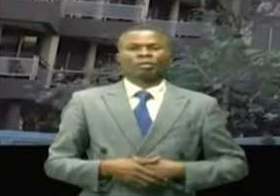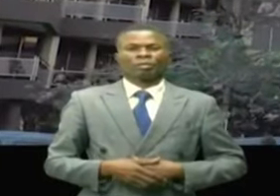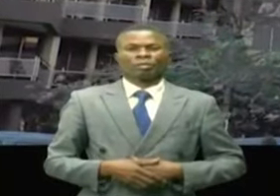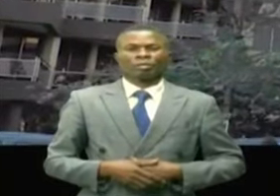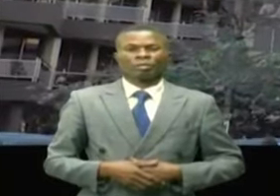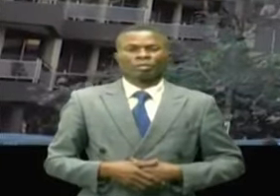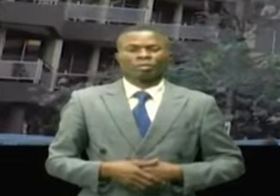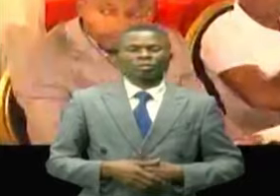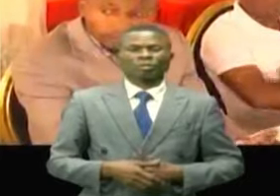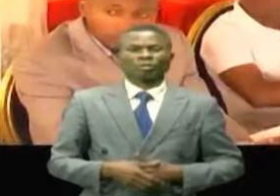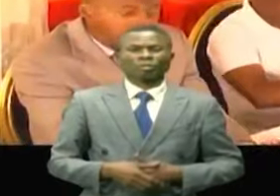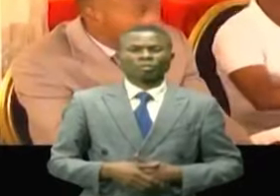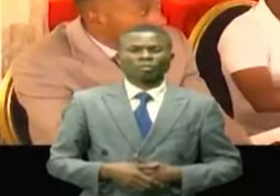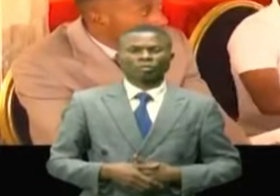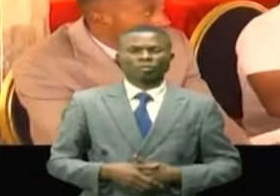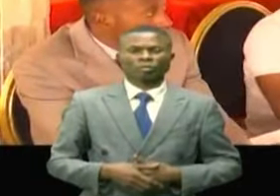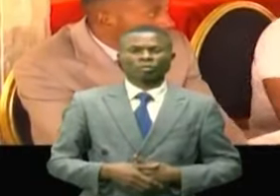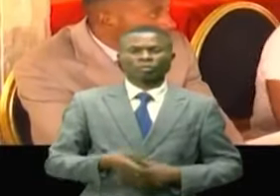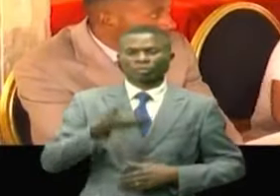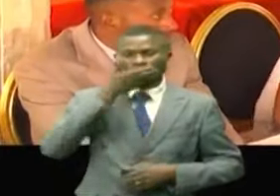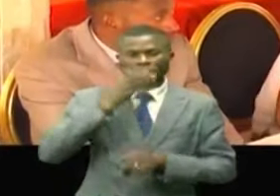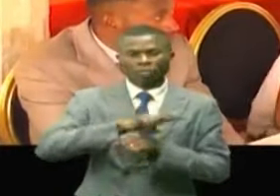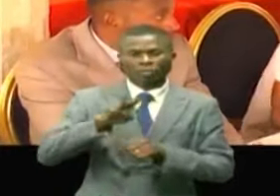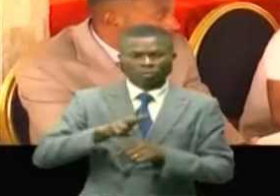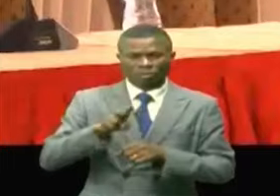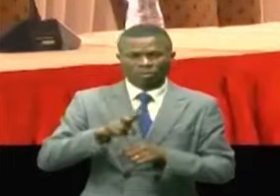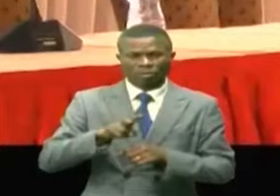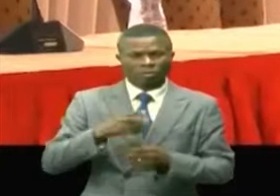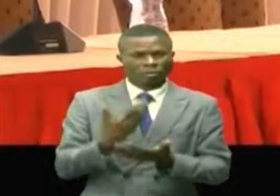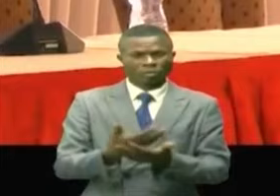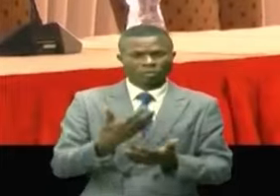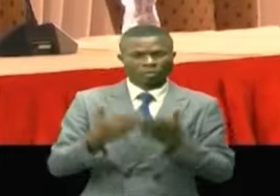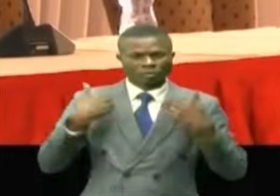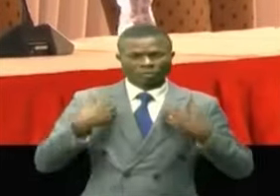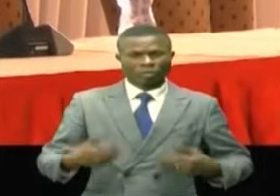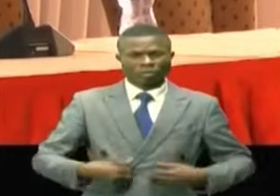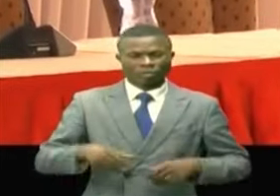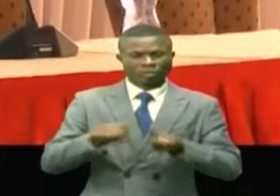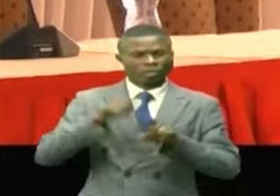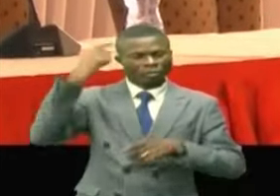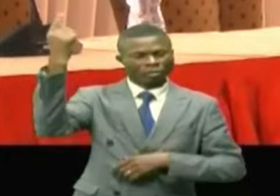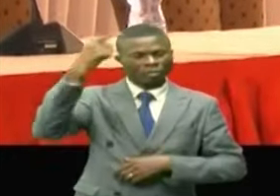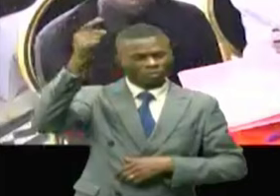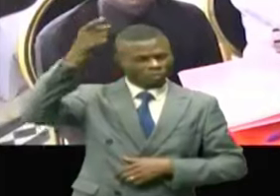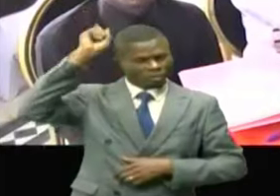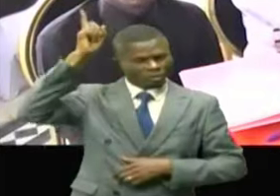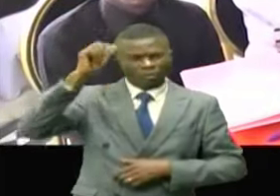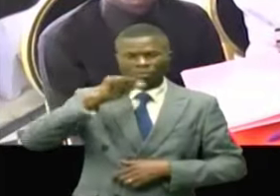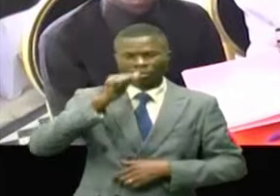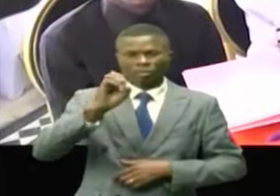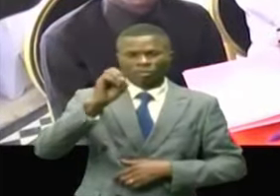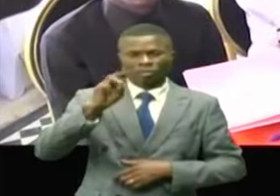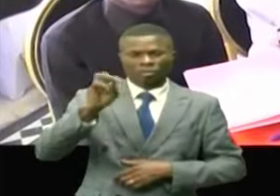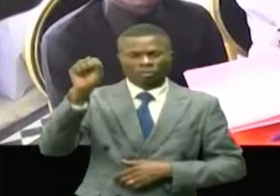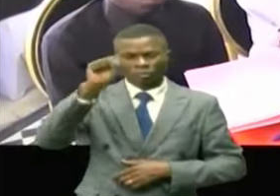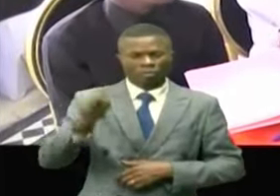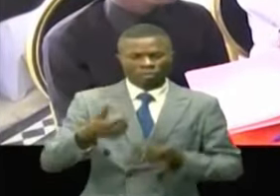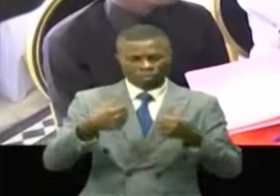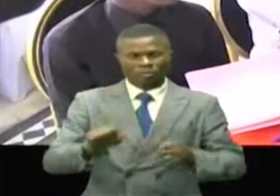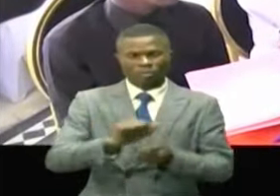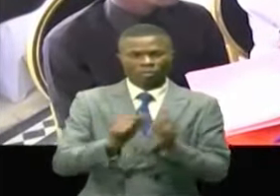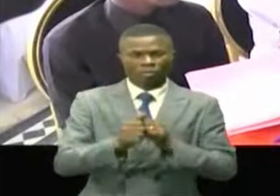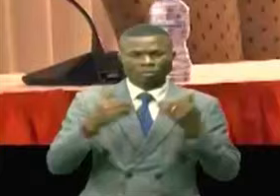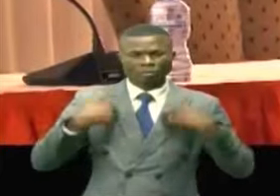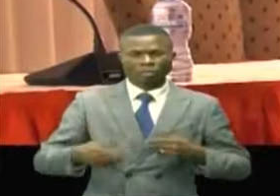reportage la covid-19 n'est plus une urgence sanitaire de porté mondiale comme l'avait déclaré l'OMS mais elle reste un problème de